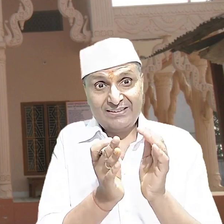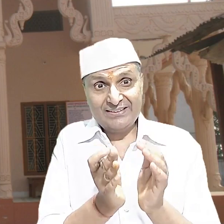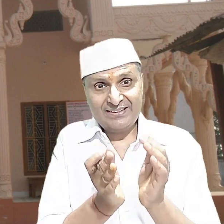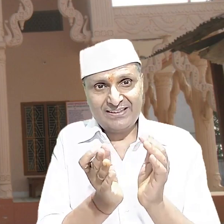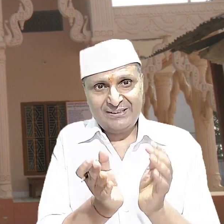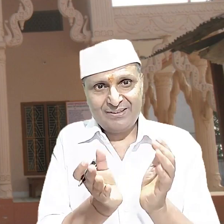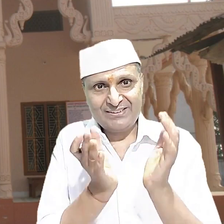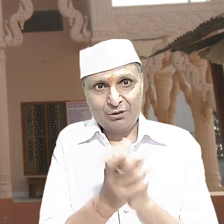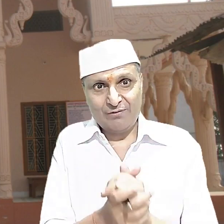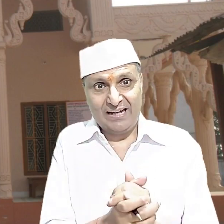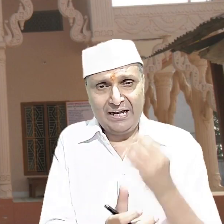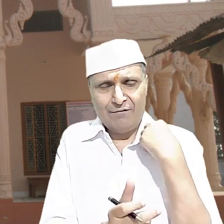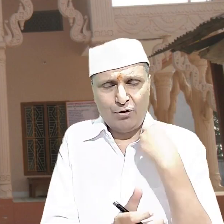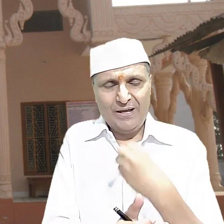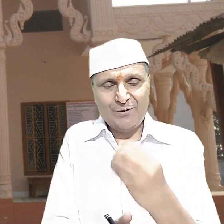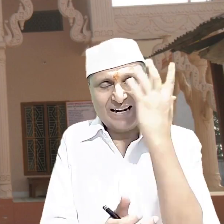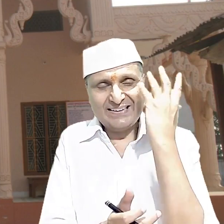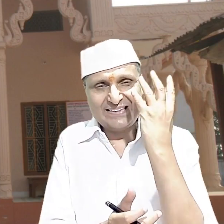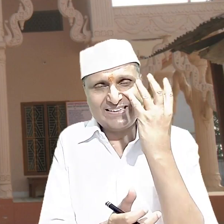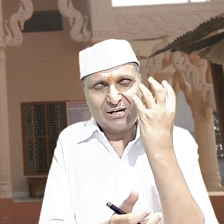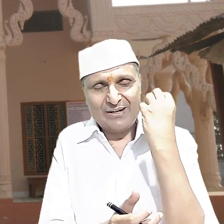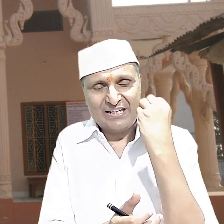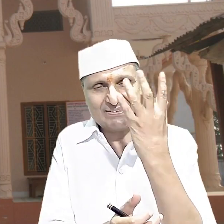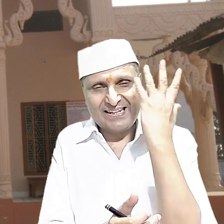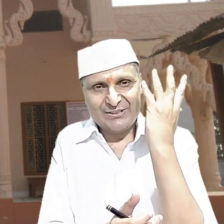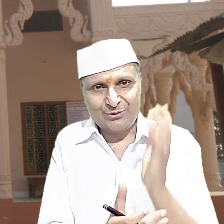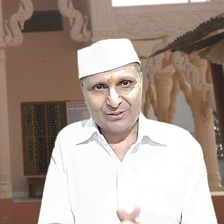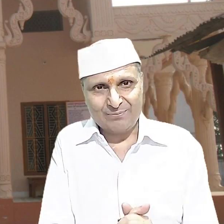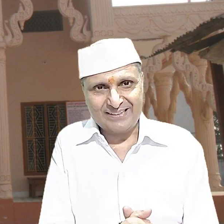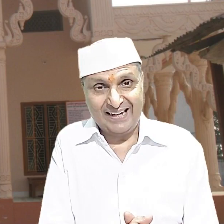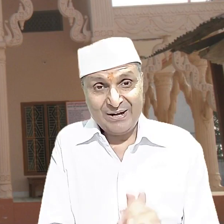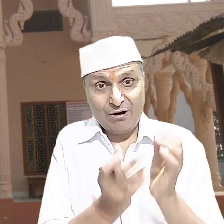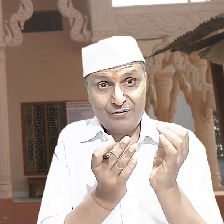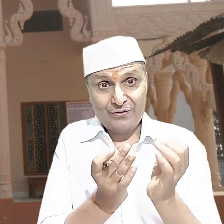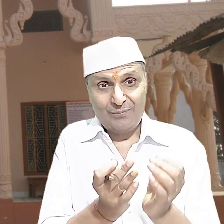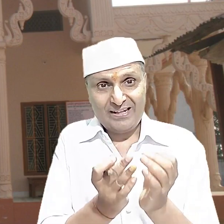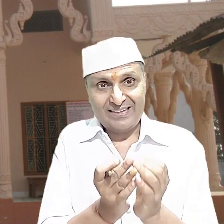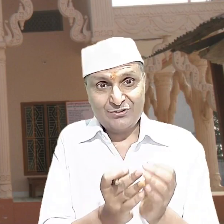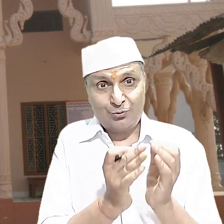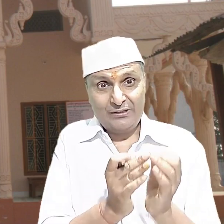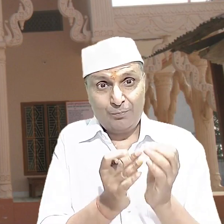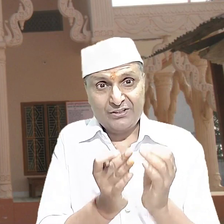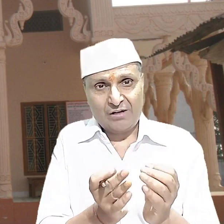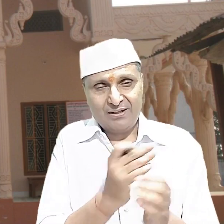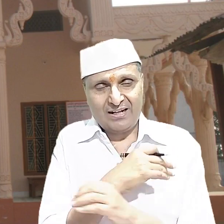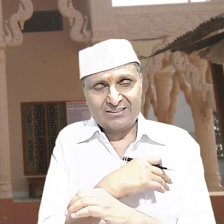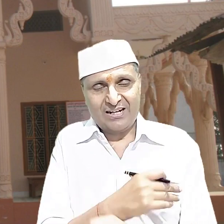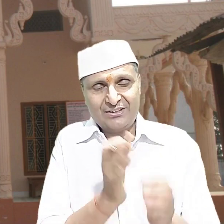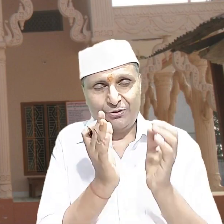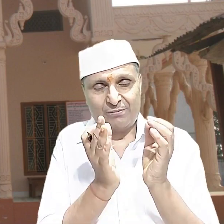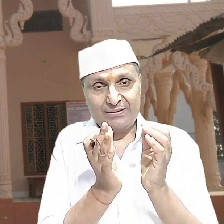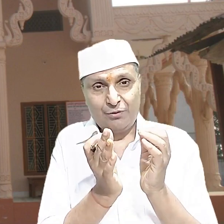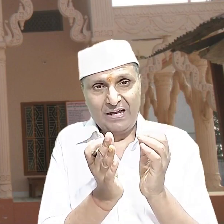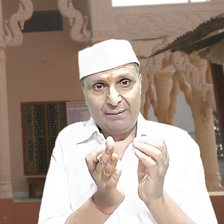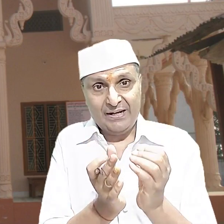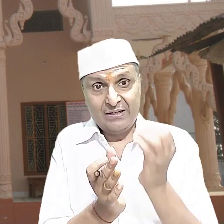एक तीर्थंकर जीव का जन्म होने वाला है। वह कुबेर को आज्ञा देता है, जाओ रत्न बरसाना शुरू कर दो अब से। और फिर कुबेर आता है सुबह दोपहर शाम लगातार,